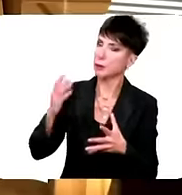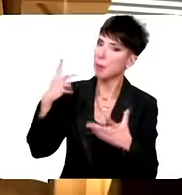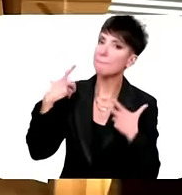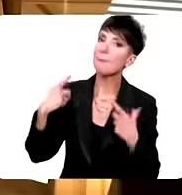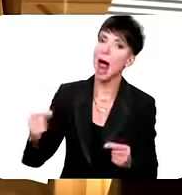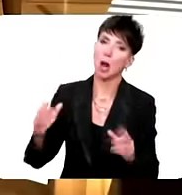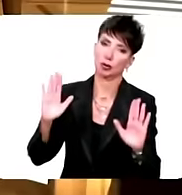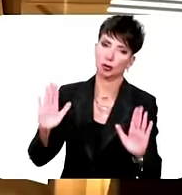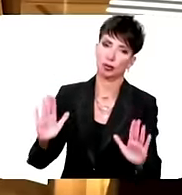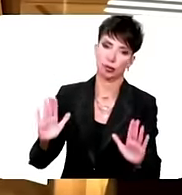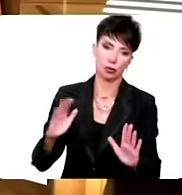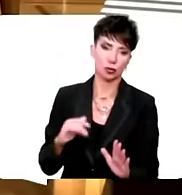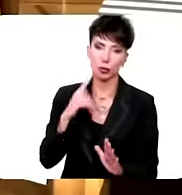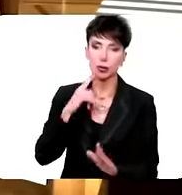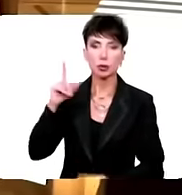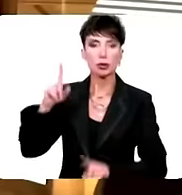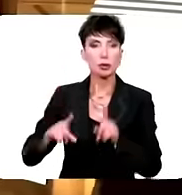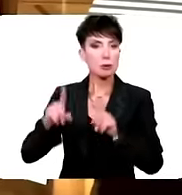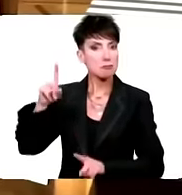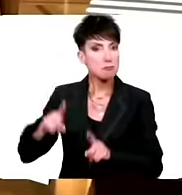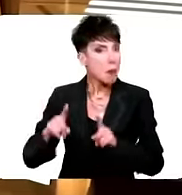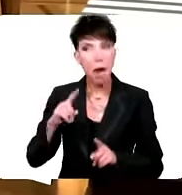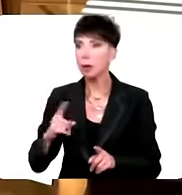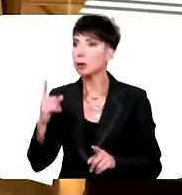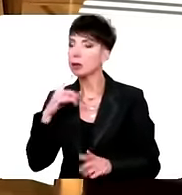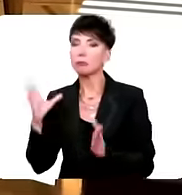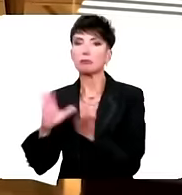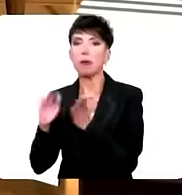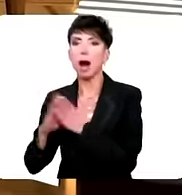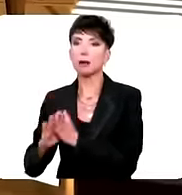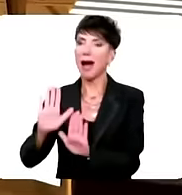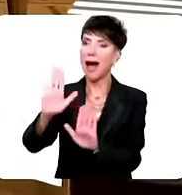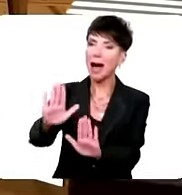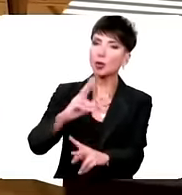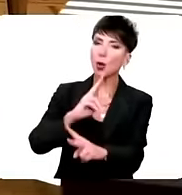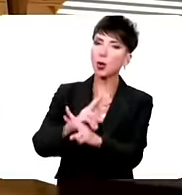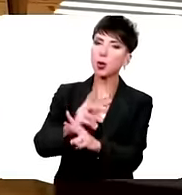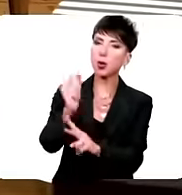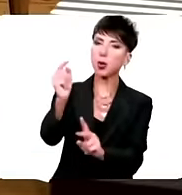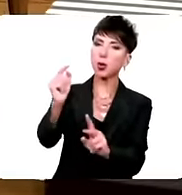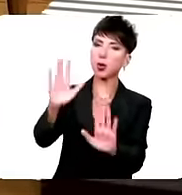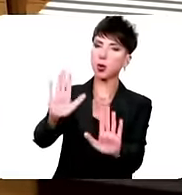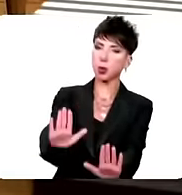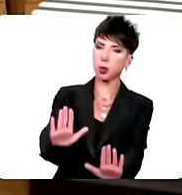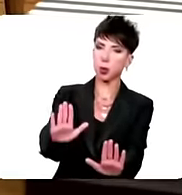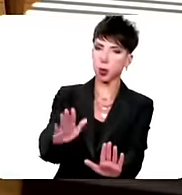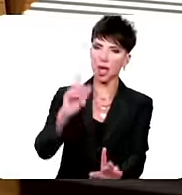έχουν επανέλθει στο κυβερνητικό σχήμα. Άρα δεν είναι μια απομάκρυνση από την κυβέρνηση η τιμωρία,